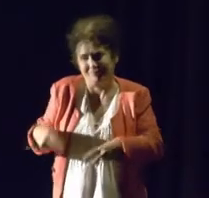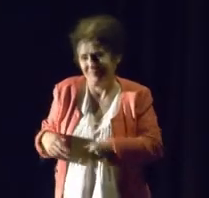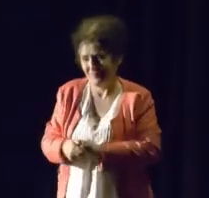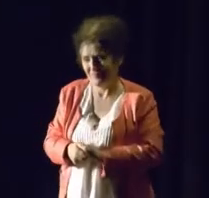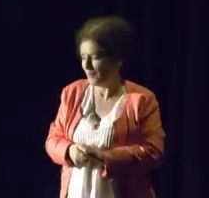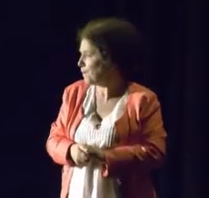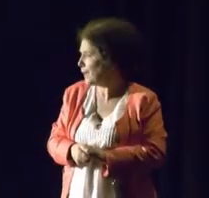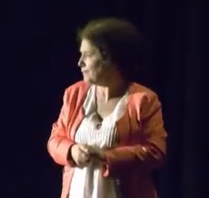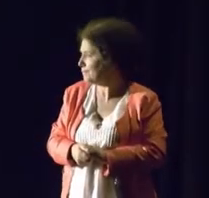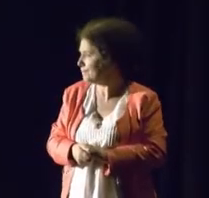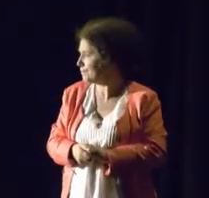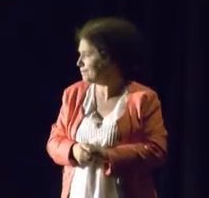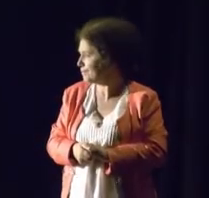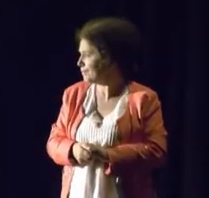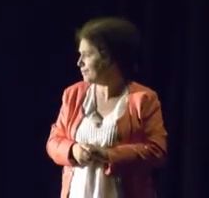Значи,